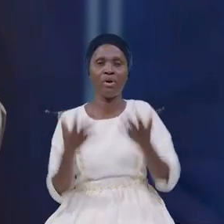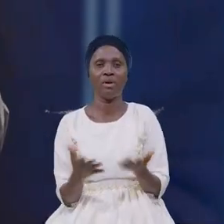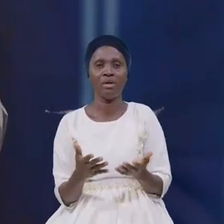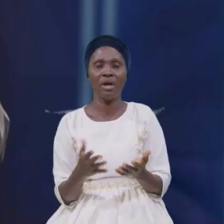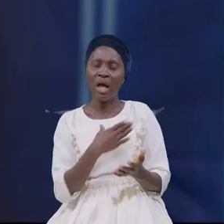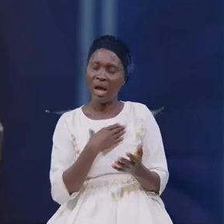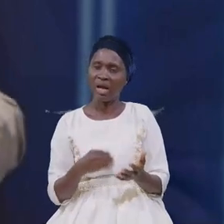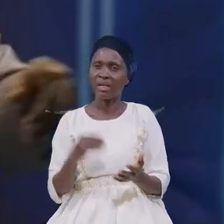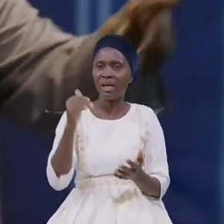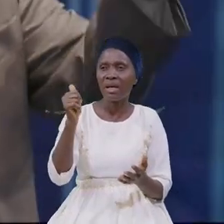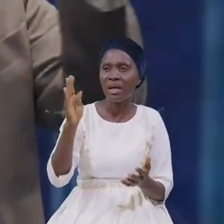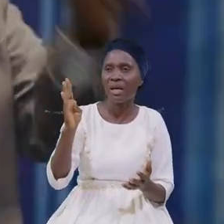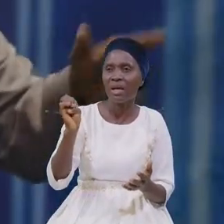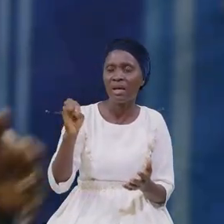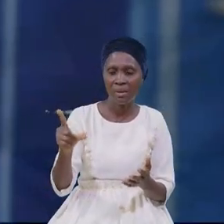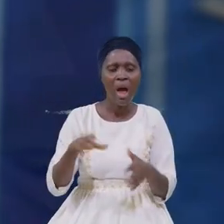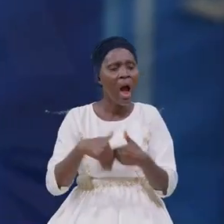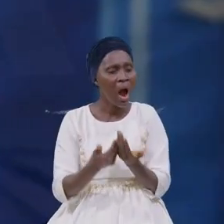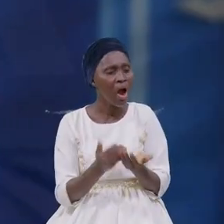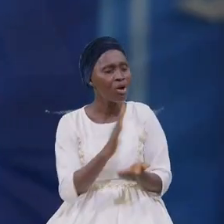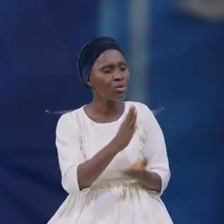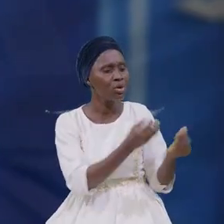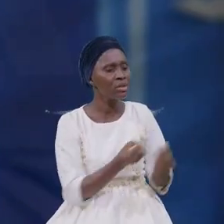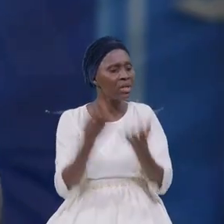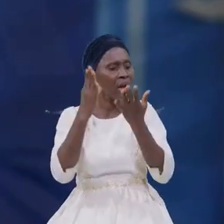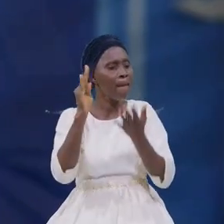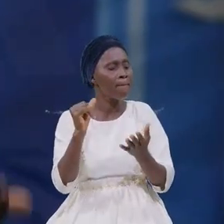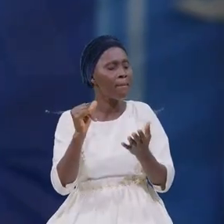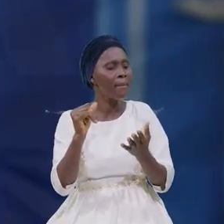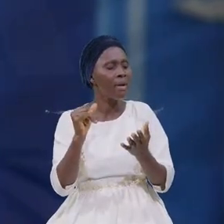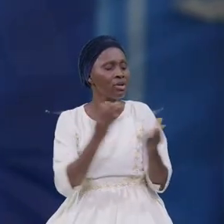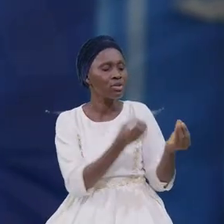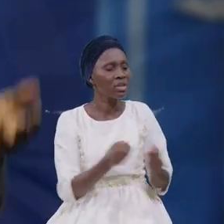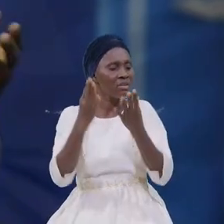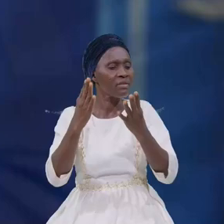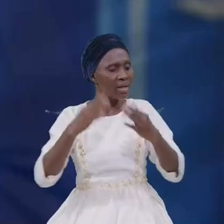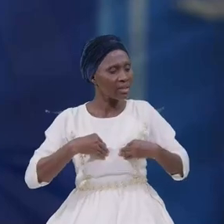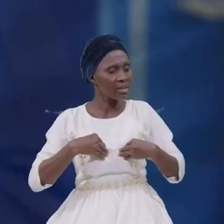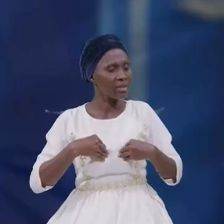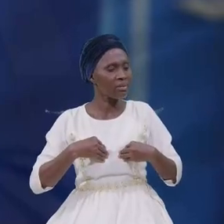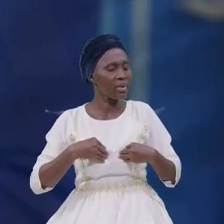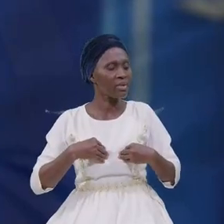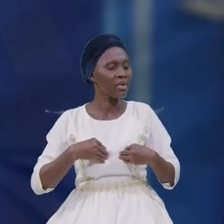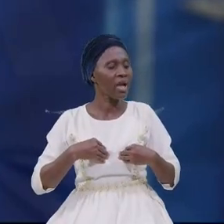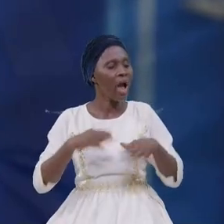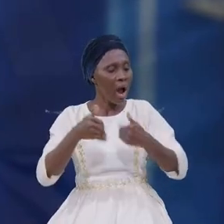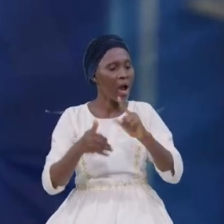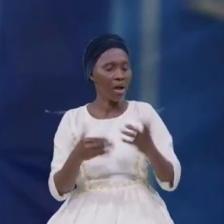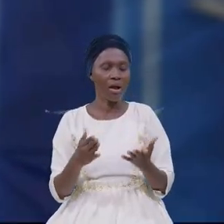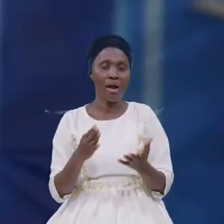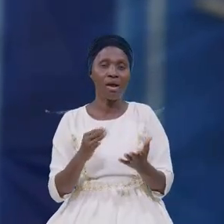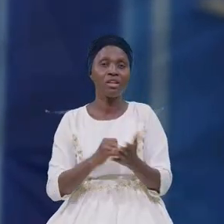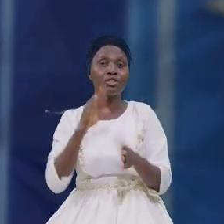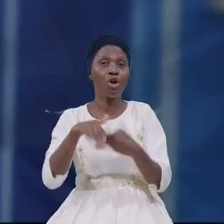sacrifice soit agréable à Dieu? C'est par la grâce. C'est la bonté de Dieu dans notre vie. Comme vous êtes